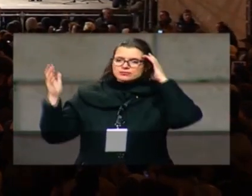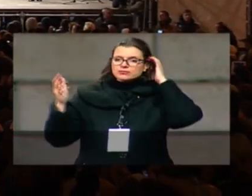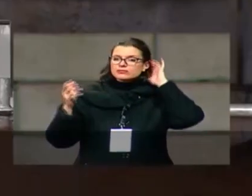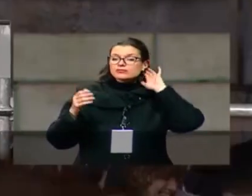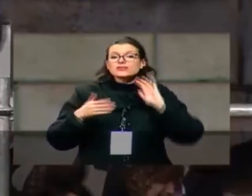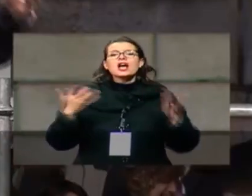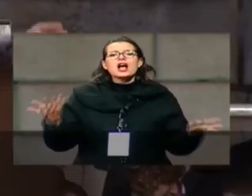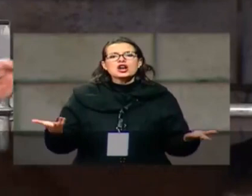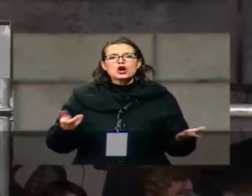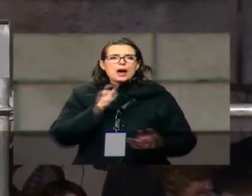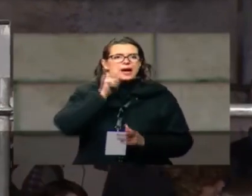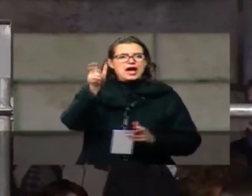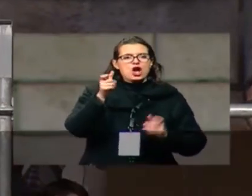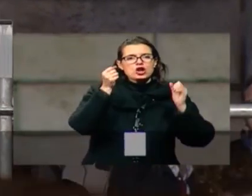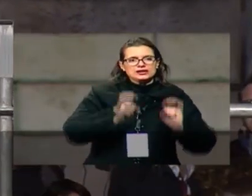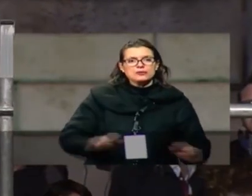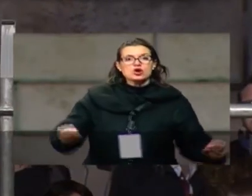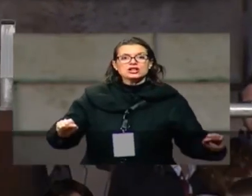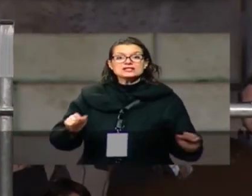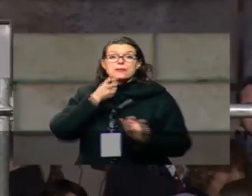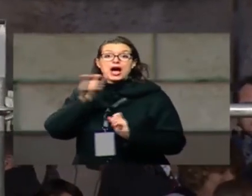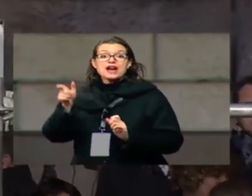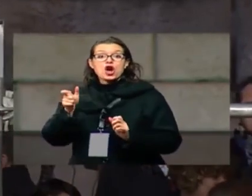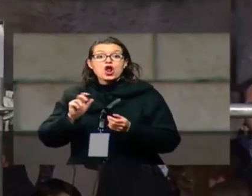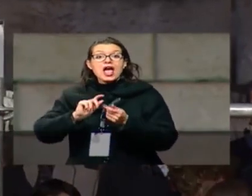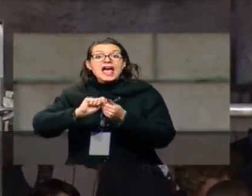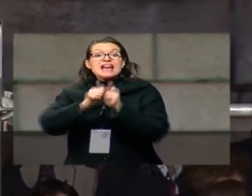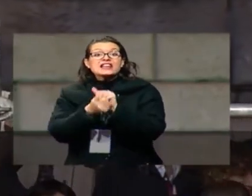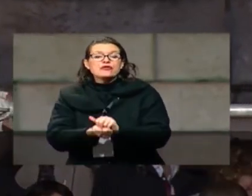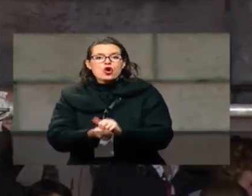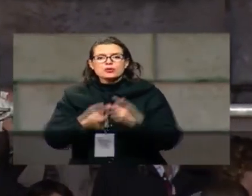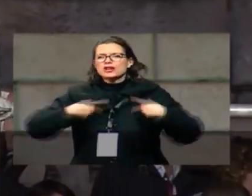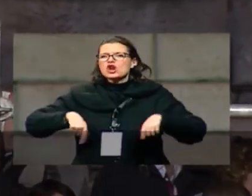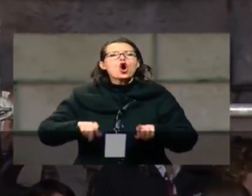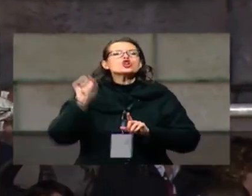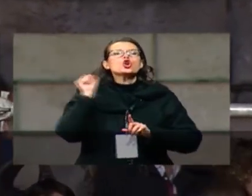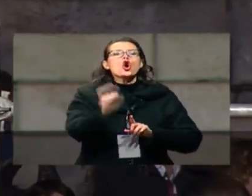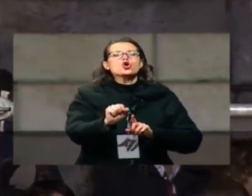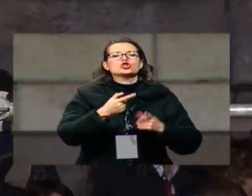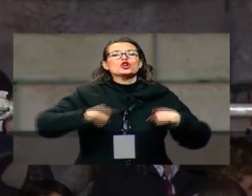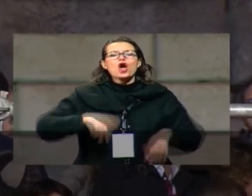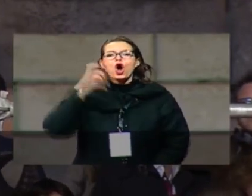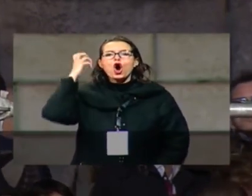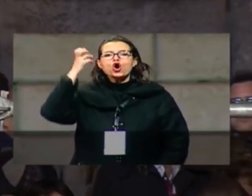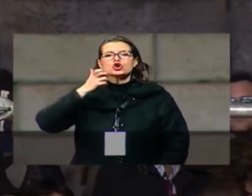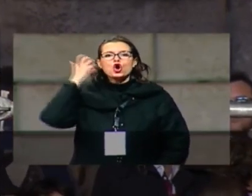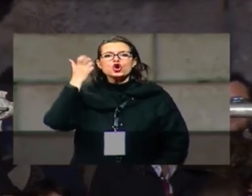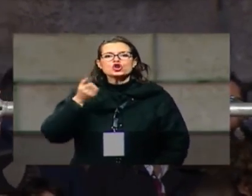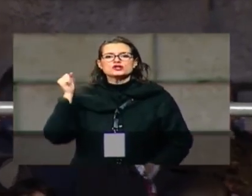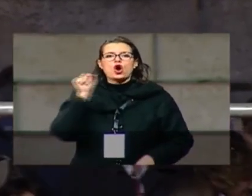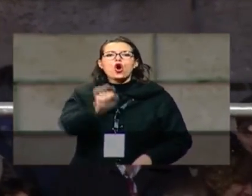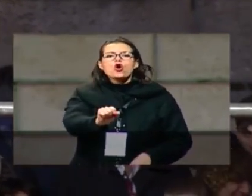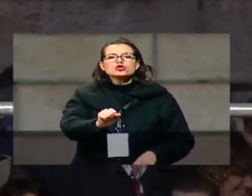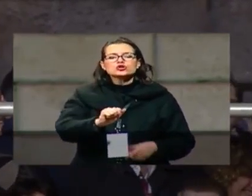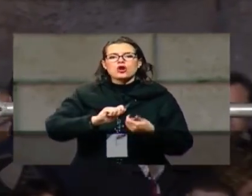E allora parole come democrazia riforme Noi siamo contro le riforme siamo orgogliosi di essere Contro